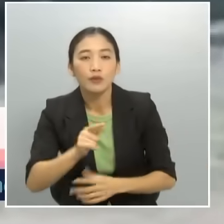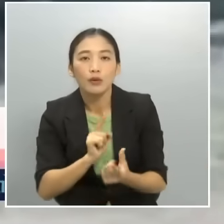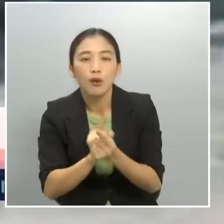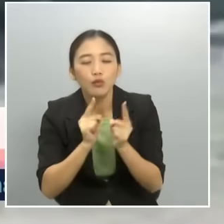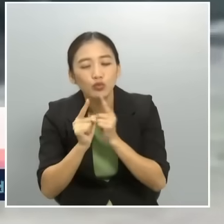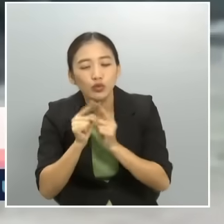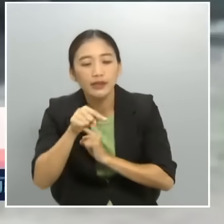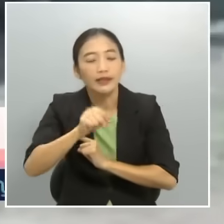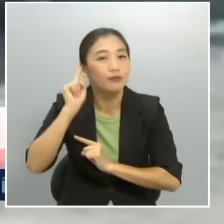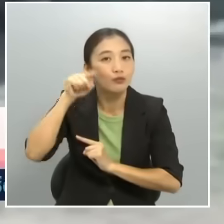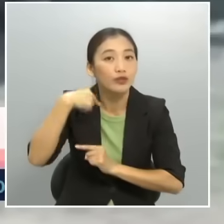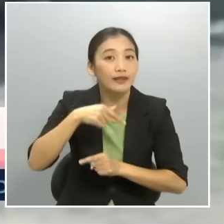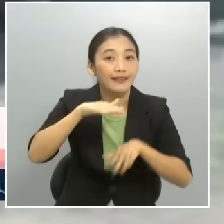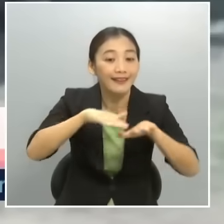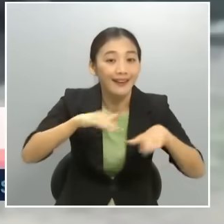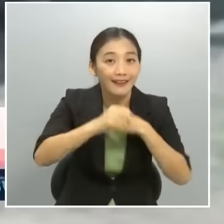3ขวบนะคะ